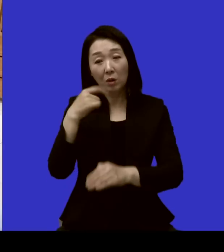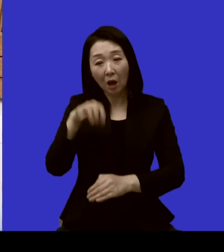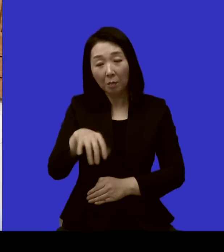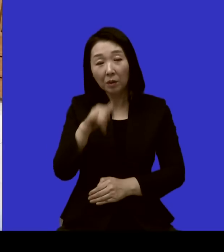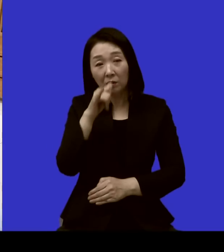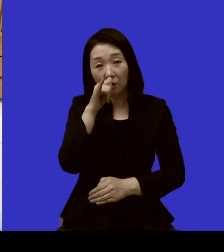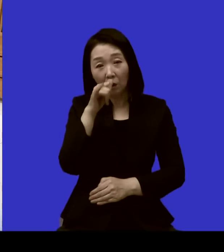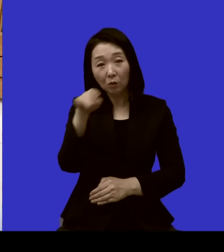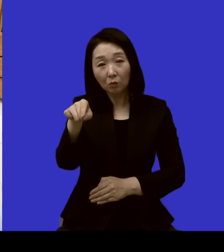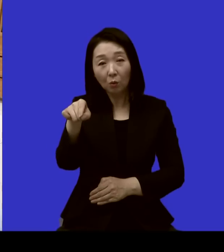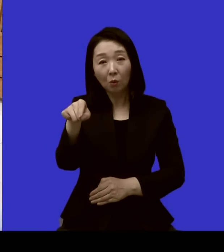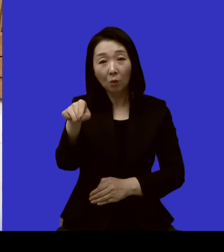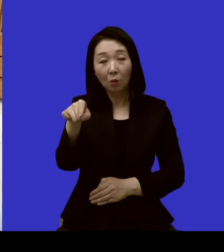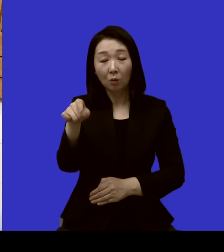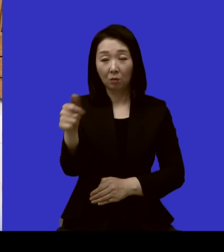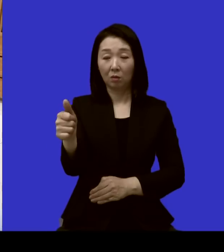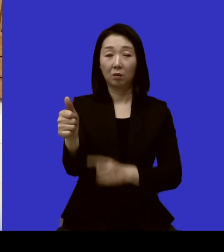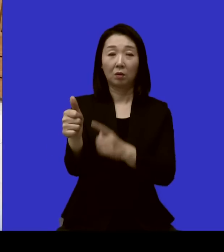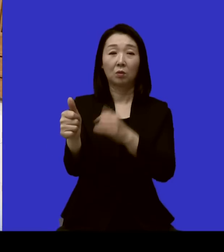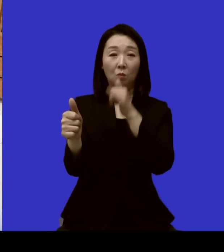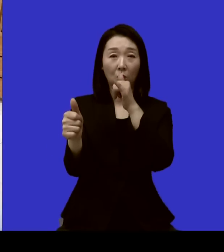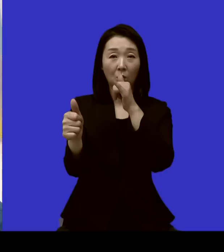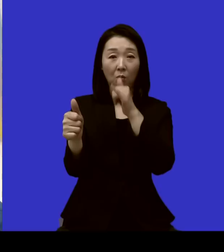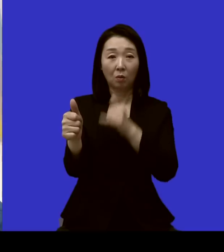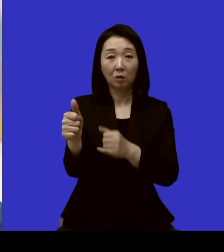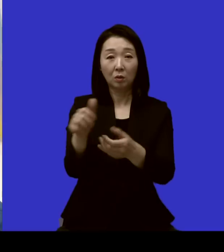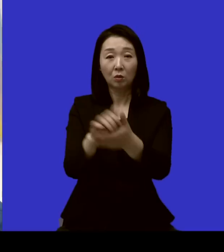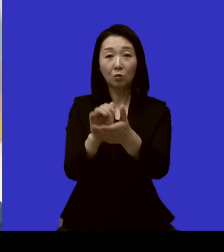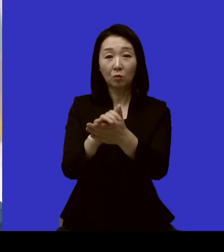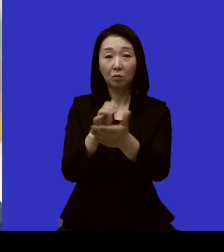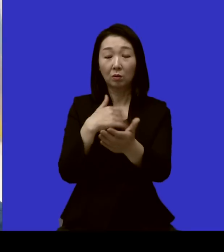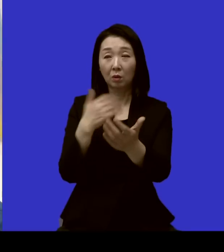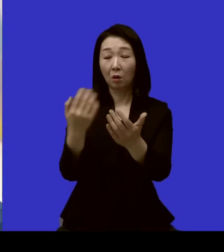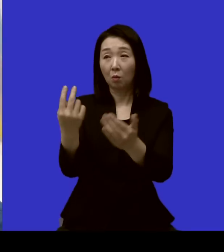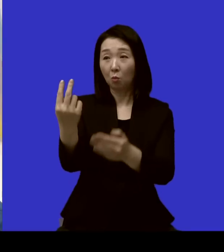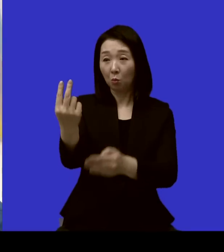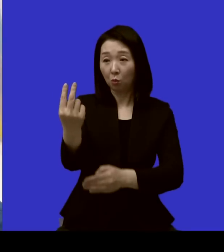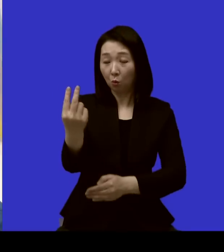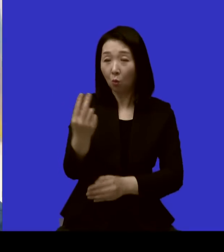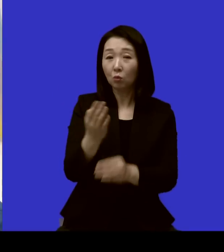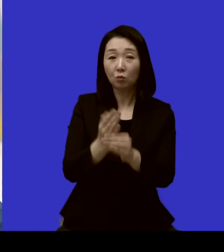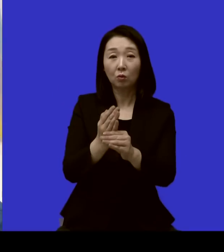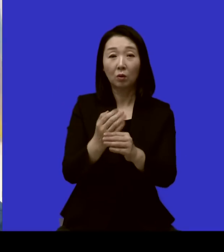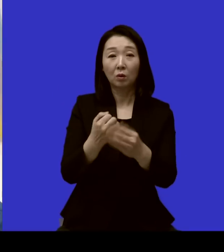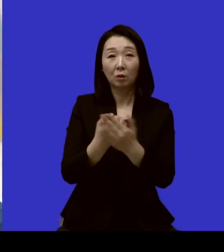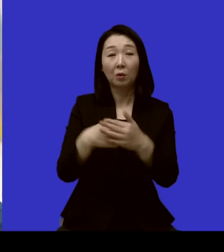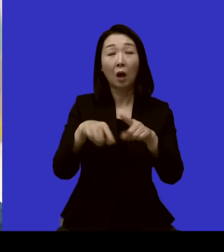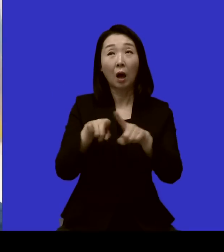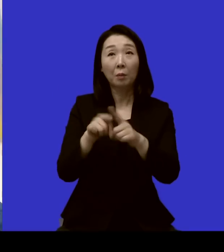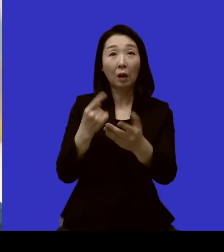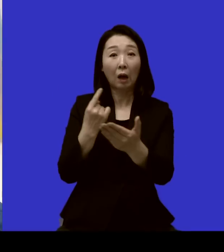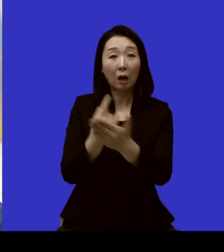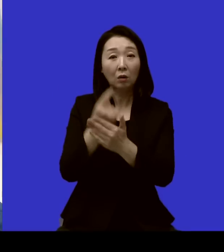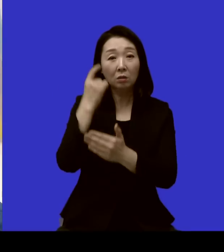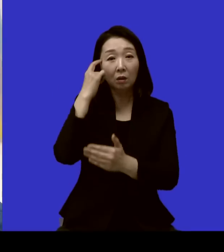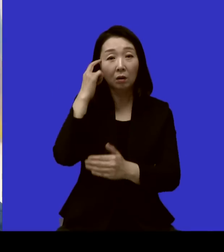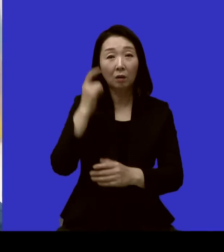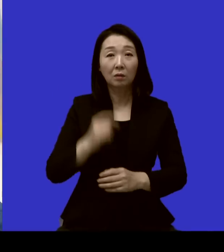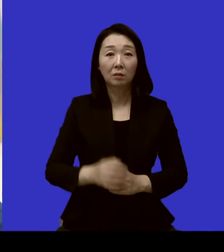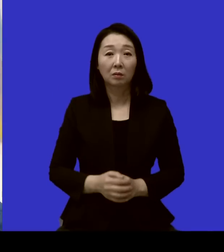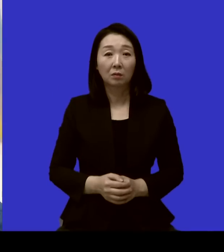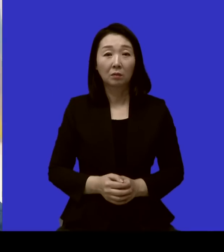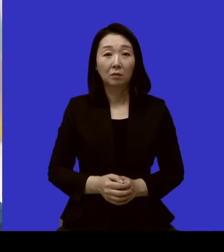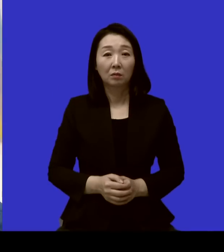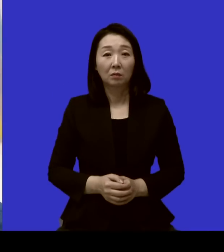예. 그리고 여기 진행자님 계시고 만약에 있는데 이 친구들이 저를 이렇게 보면서 오고 있어서 저는 당연히 같이 합류할 거라고 생각했거든요. 네.